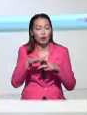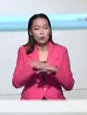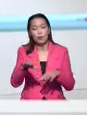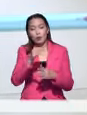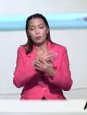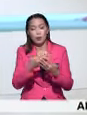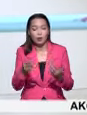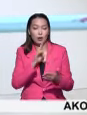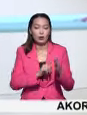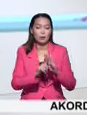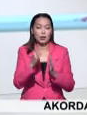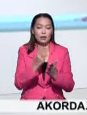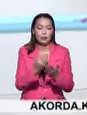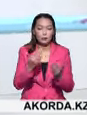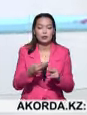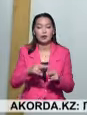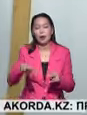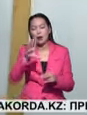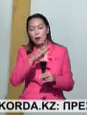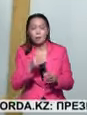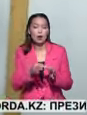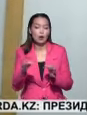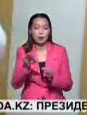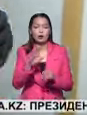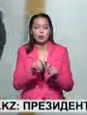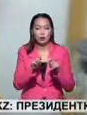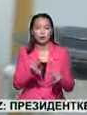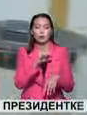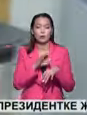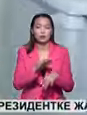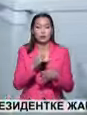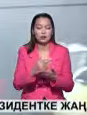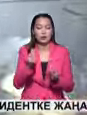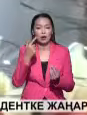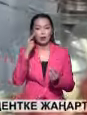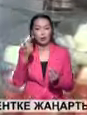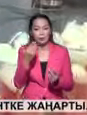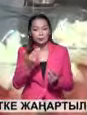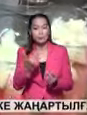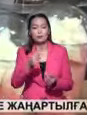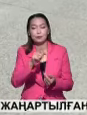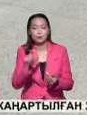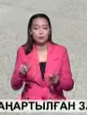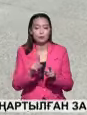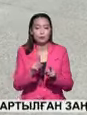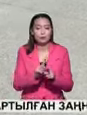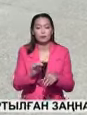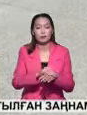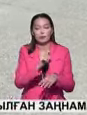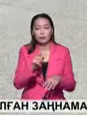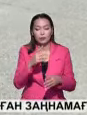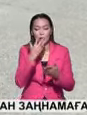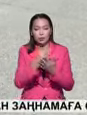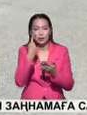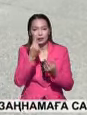басталды. Биыл ауқымы кеңейіп, барлық аумақтарда жүзеге асырылуда. Қаржылық сауаттылық дәрістерінде азаматтар ақшаны игерудің әліппесі өз жеке